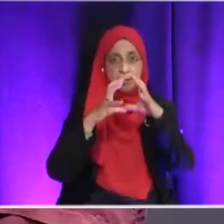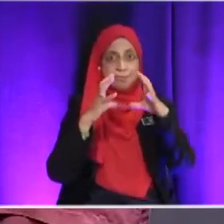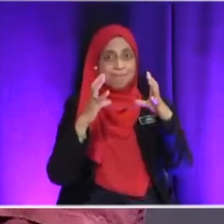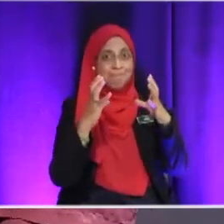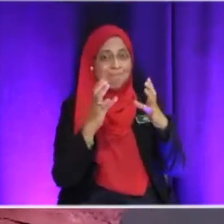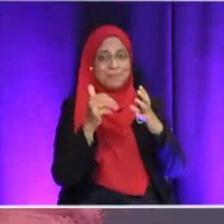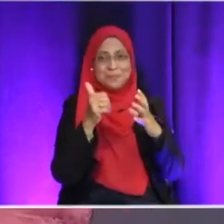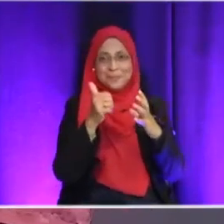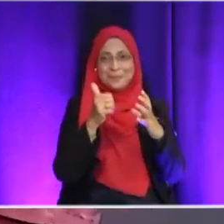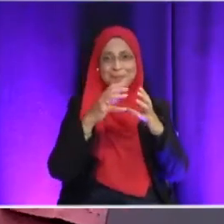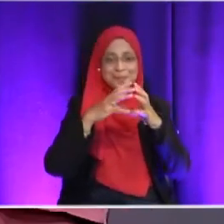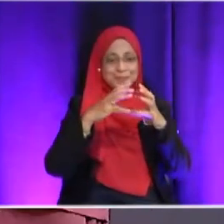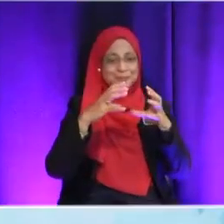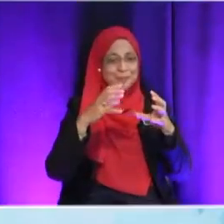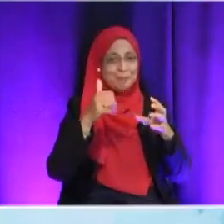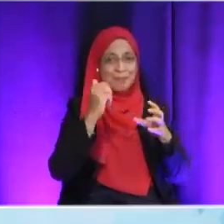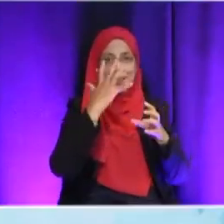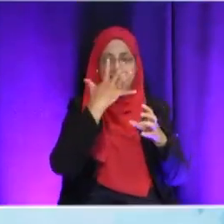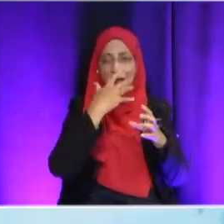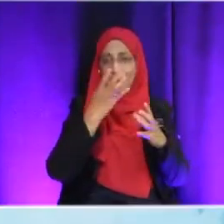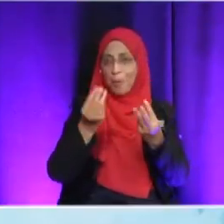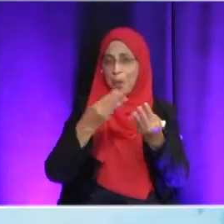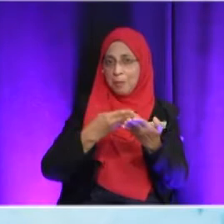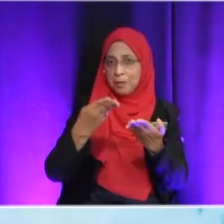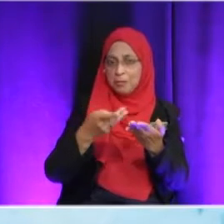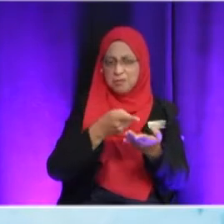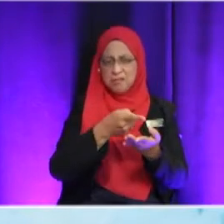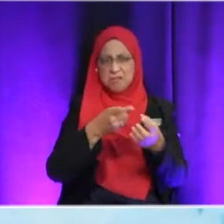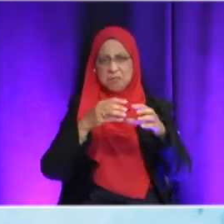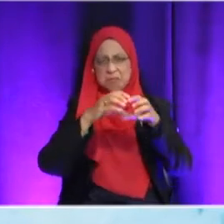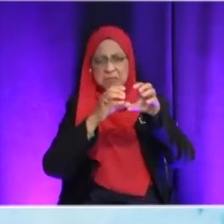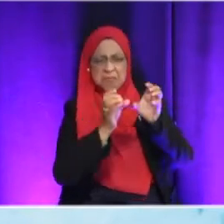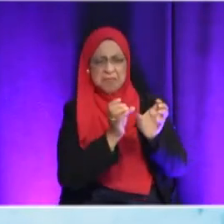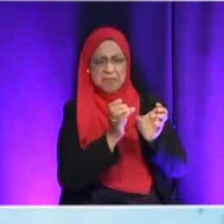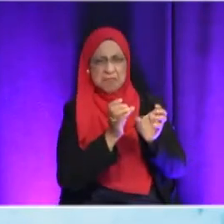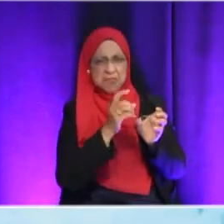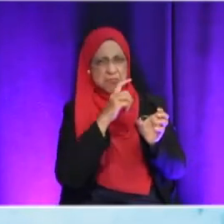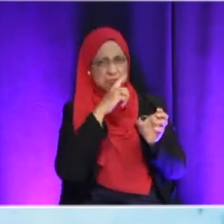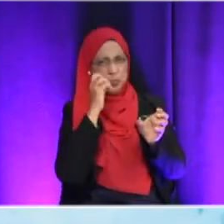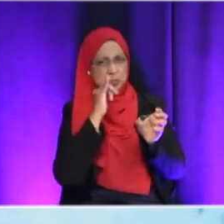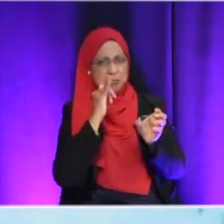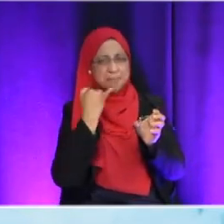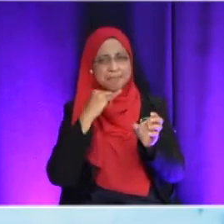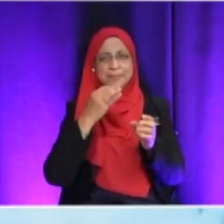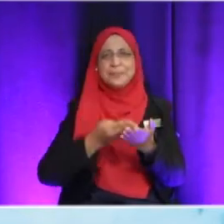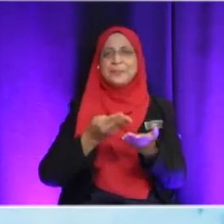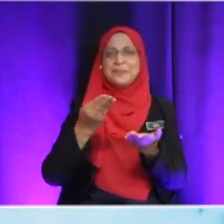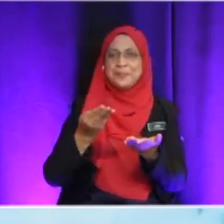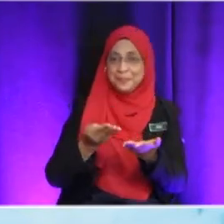Oh di panjang nampak cantik ya ini pengko nih kan ini cantik panjang